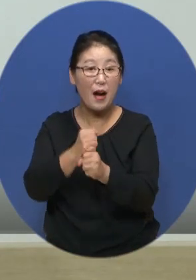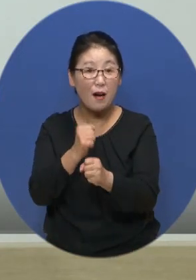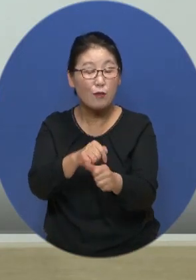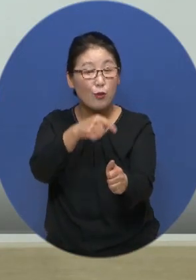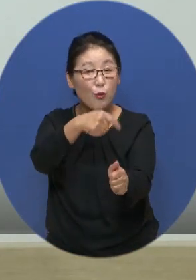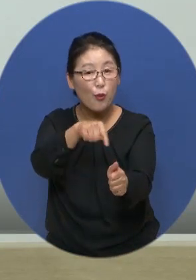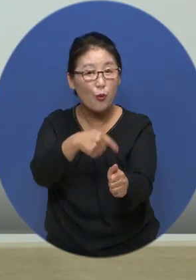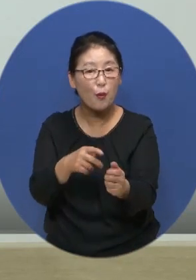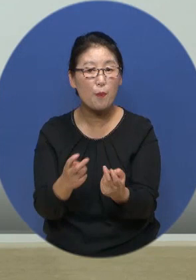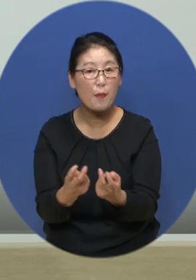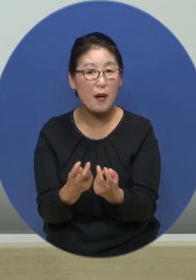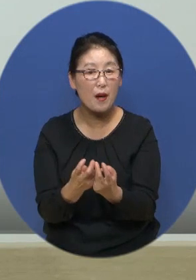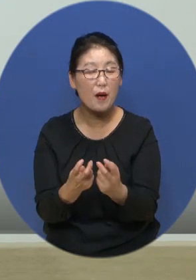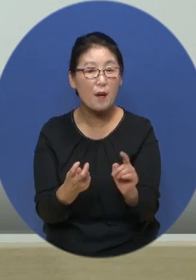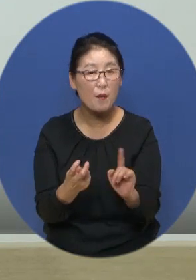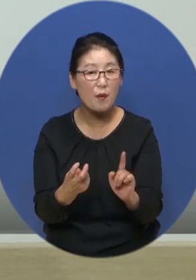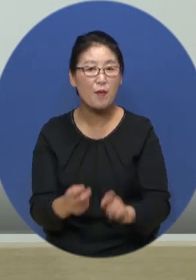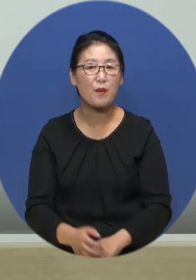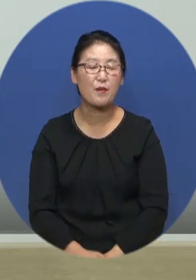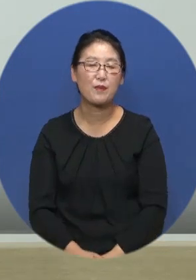어떻게 이루어지나요?